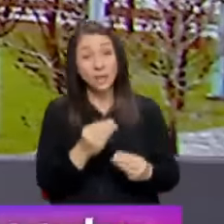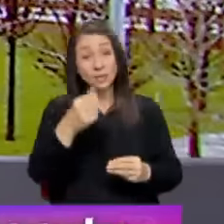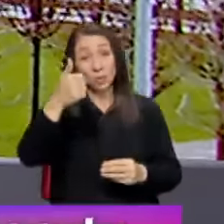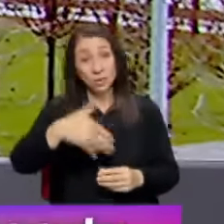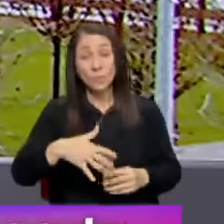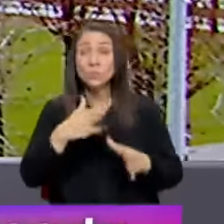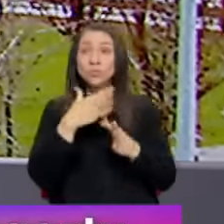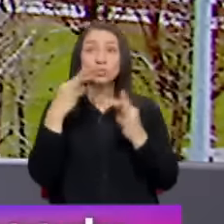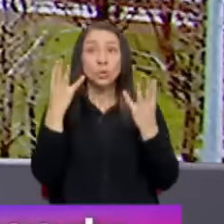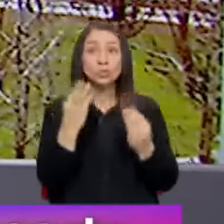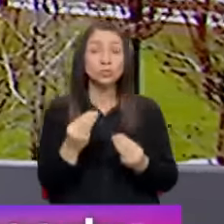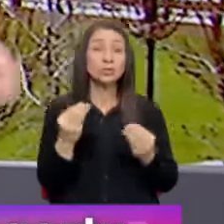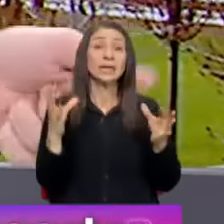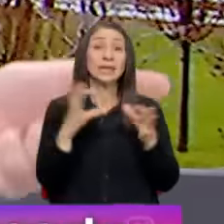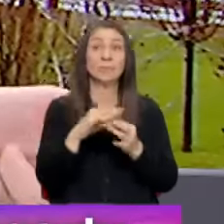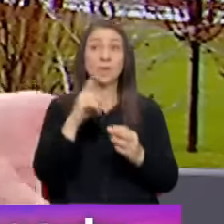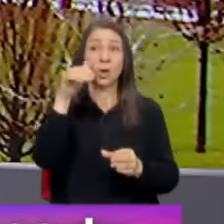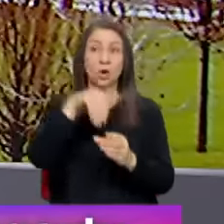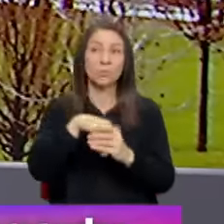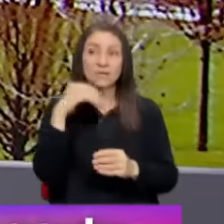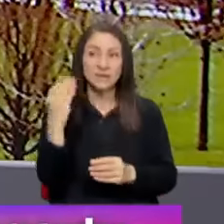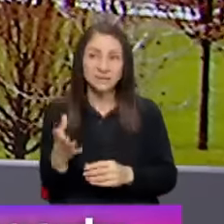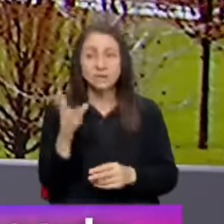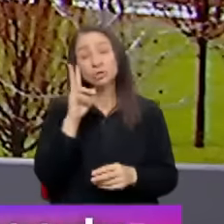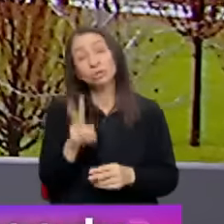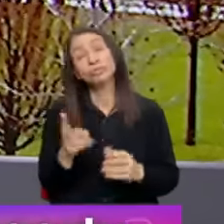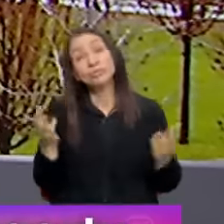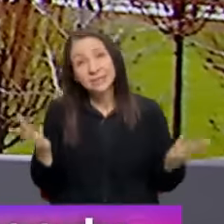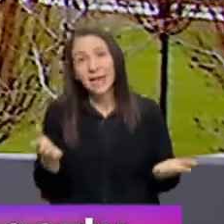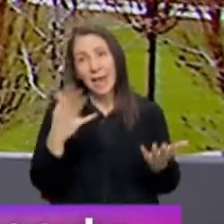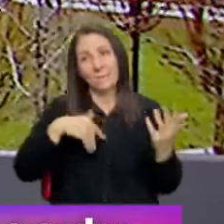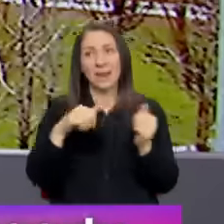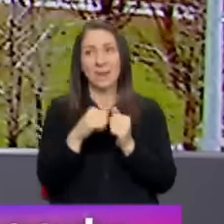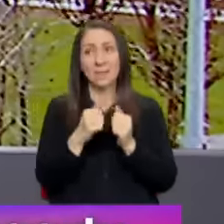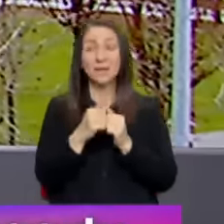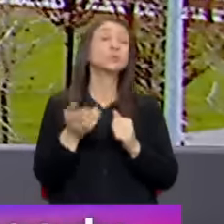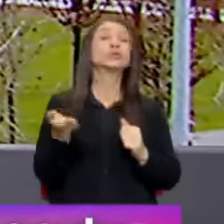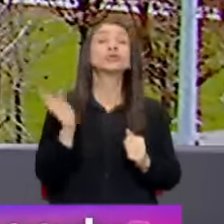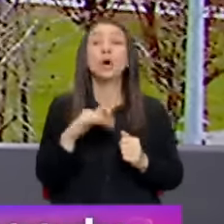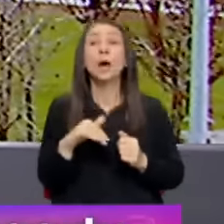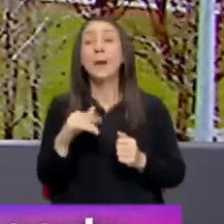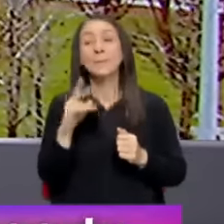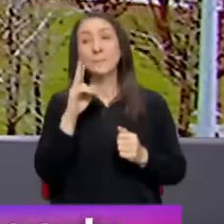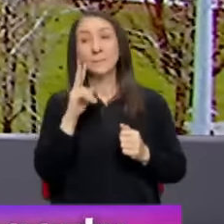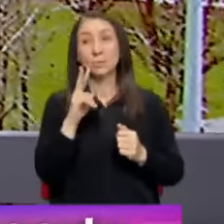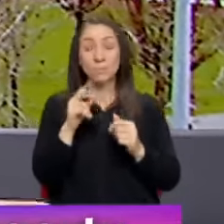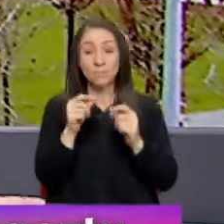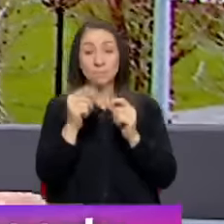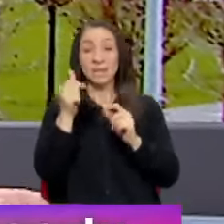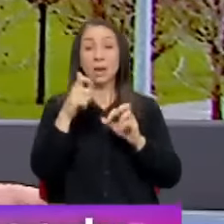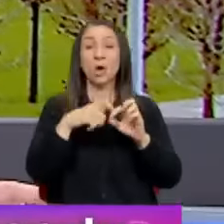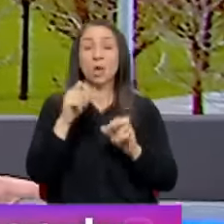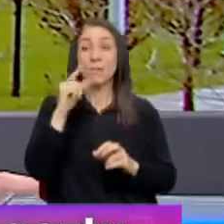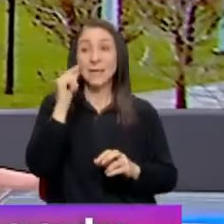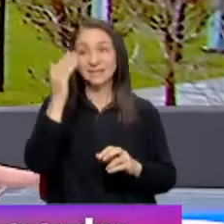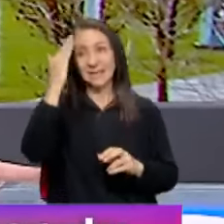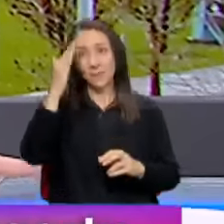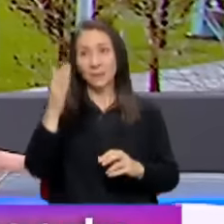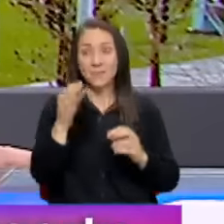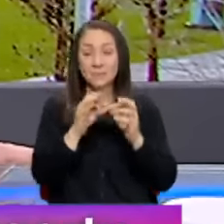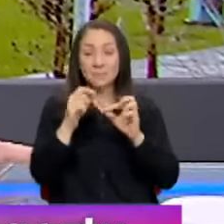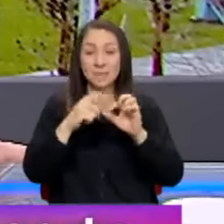yönetimden mutlu olduğunuza dair bir oy mu kullanırsınız? Göreceğiz hep birlikte. Sonra bakıyorum Birol Bey selamlar.